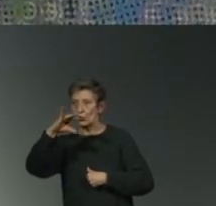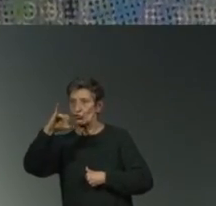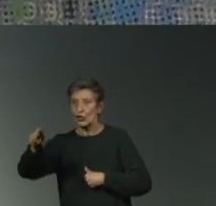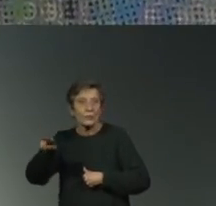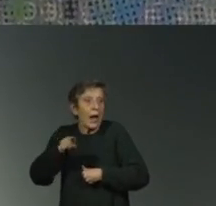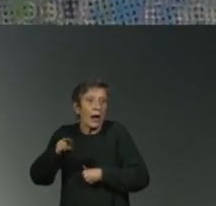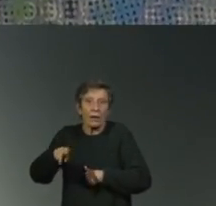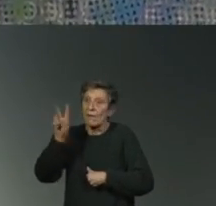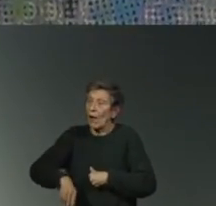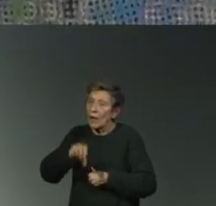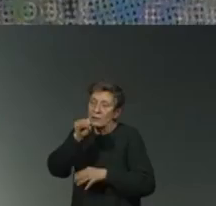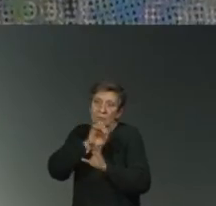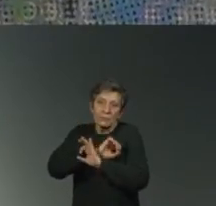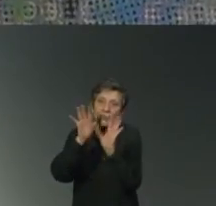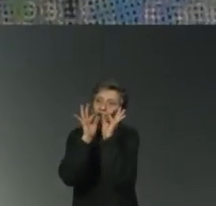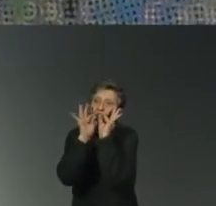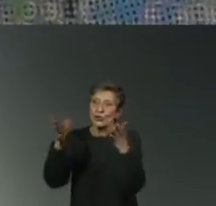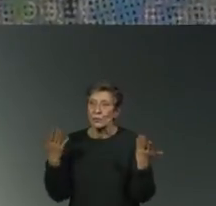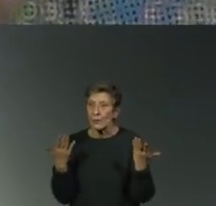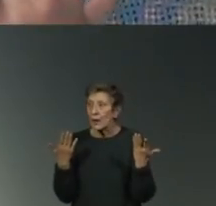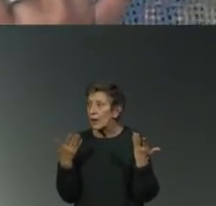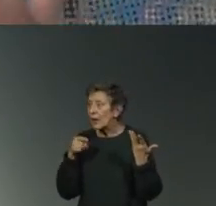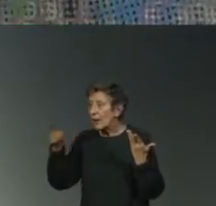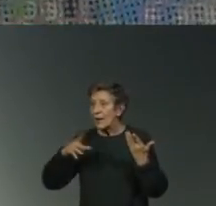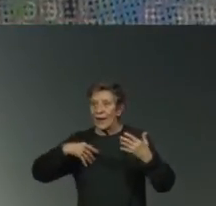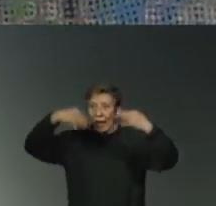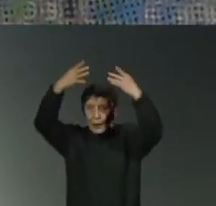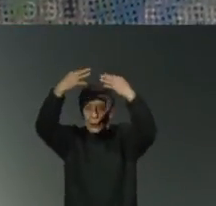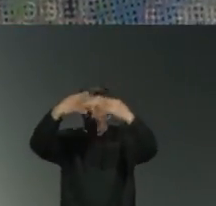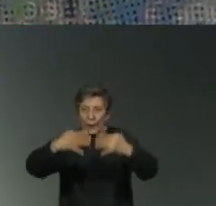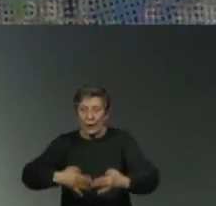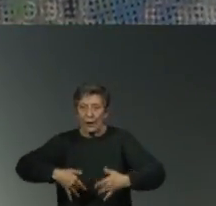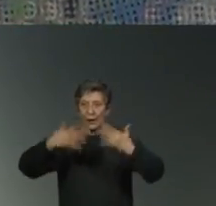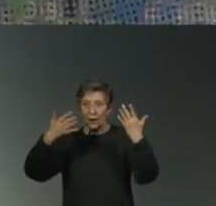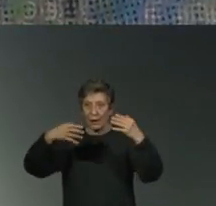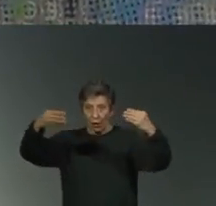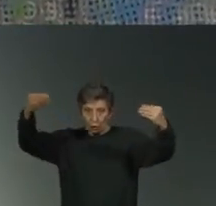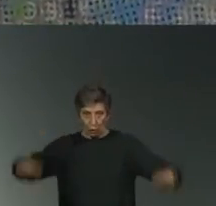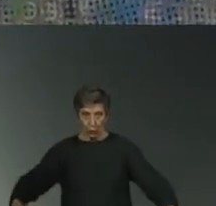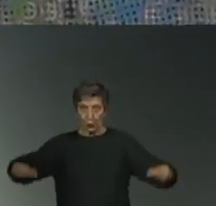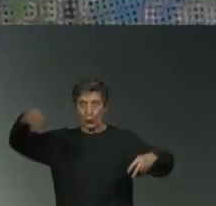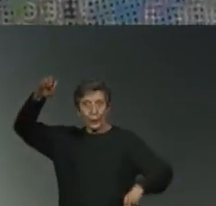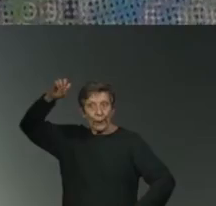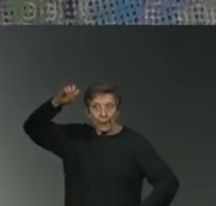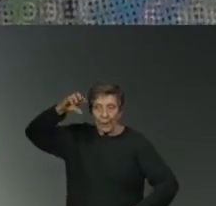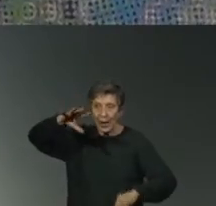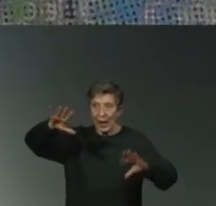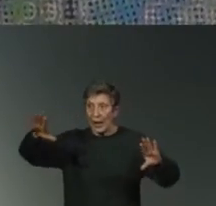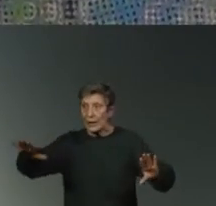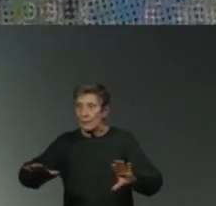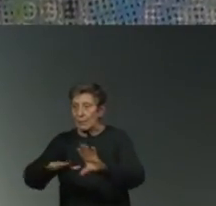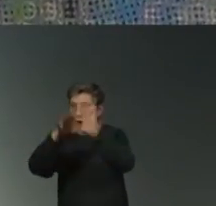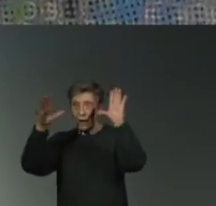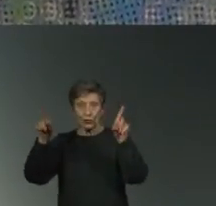ce jeu qu'il fait avec un tulle qui est tendu, avec la lumière et avec des images comme ça. C'est comme des